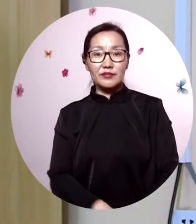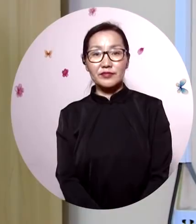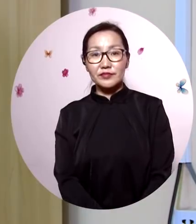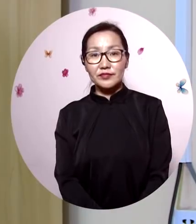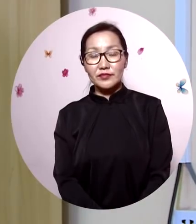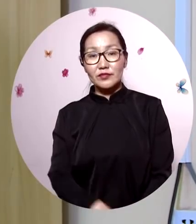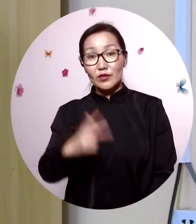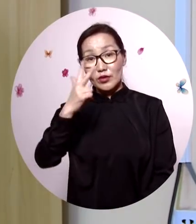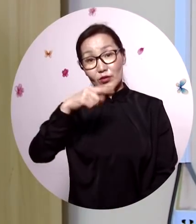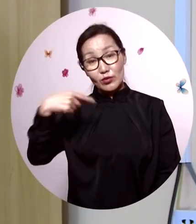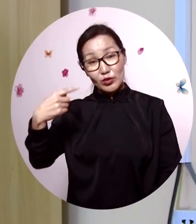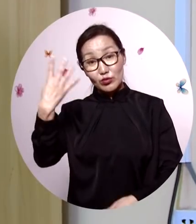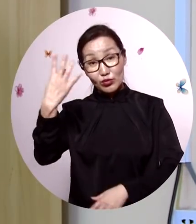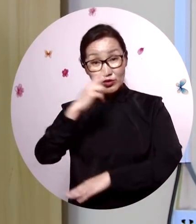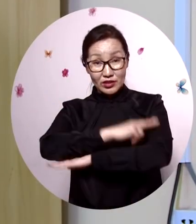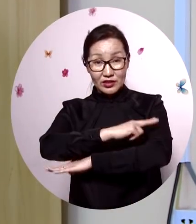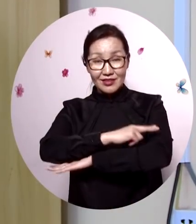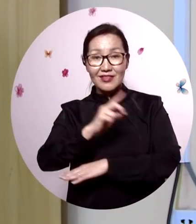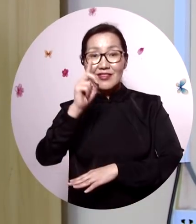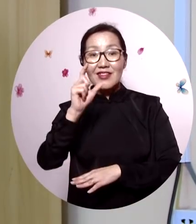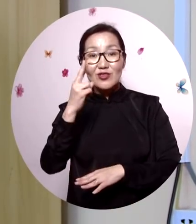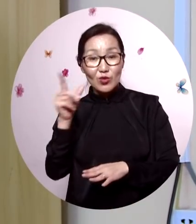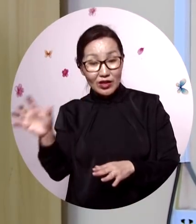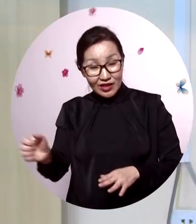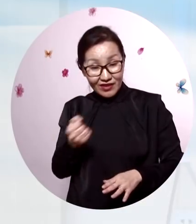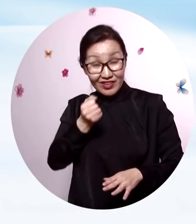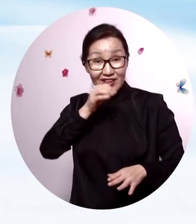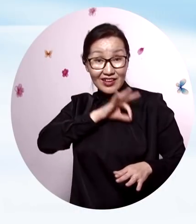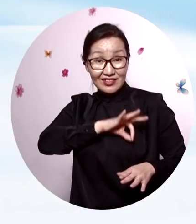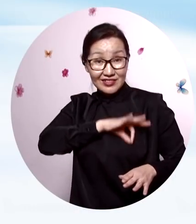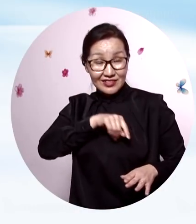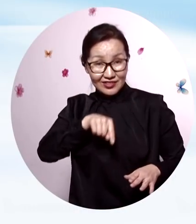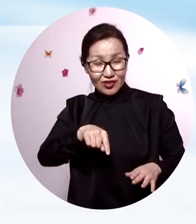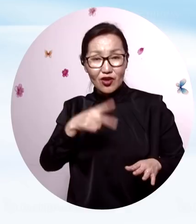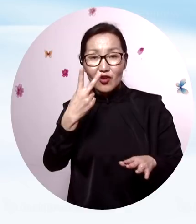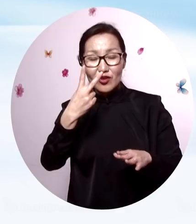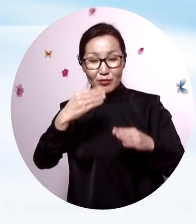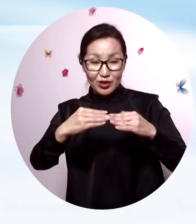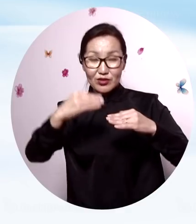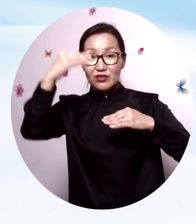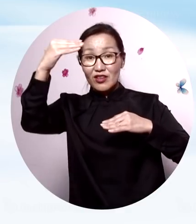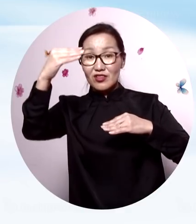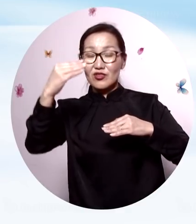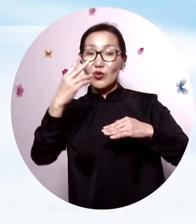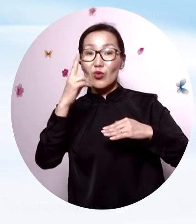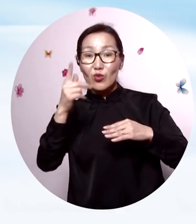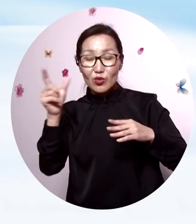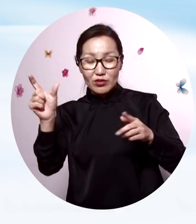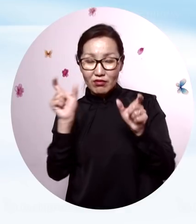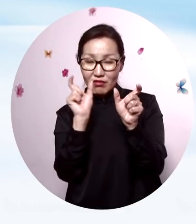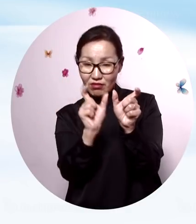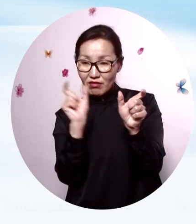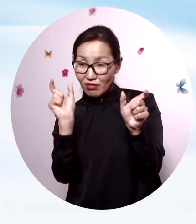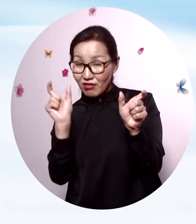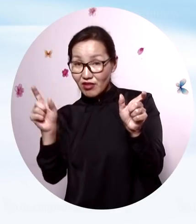Бид нэр 3-аас 4-р ангидаа хэл зүгийг ашиглахдаа 2 ба түүнээс дээш үгс нийлж нэг утга